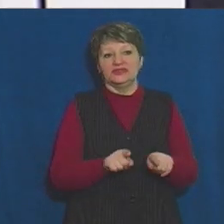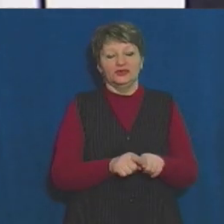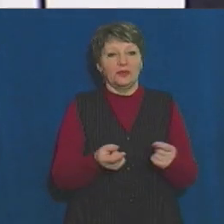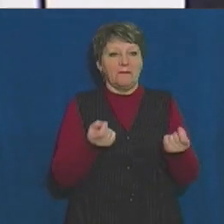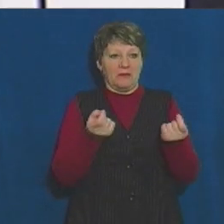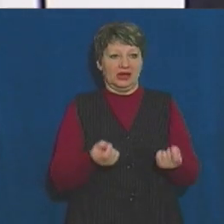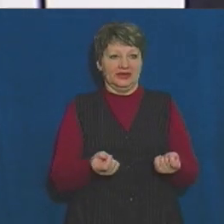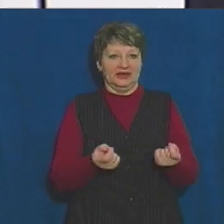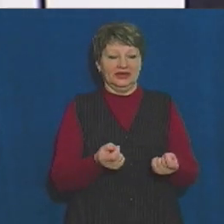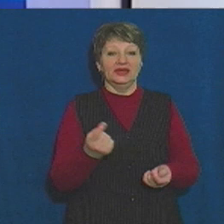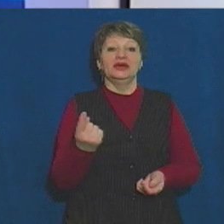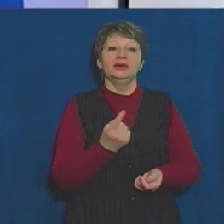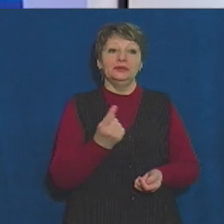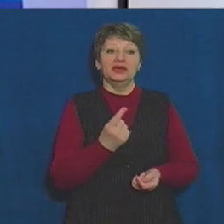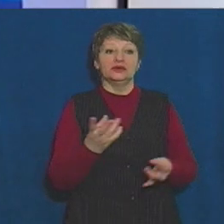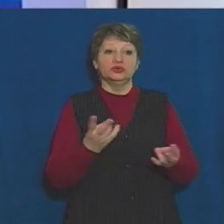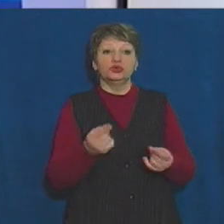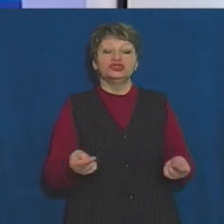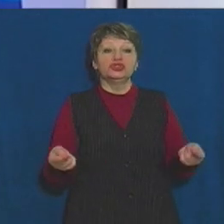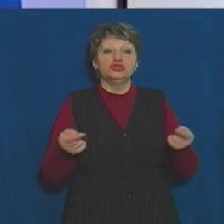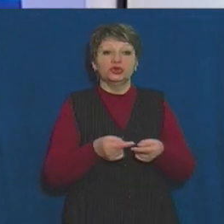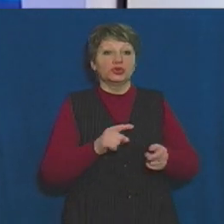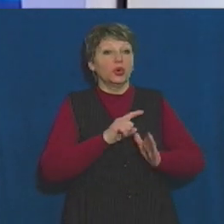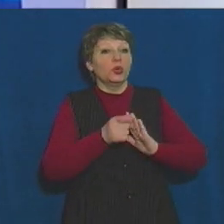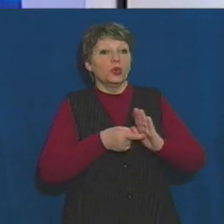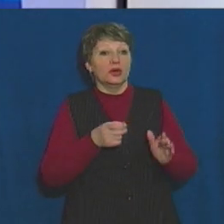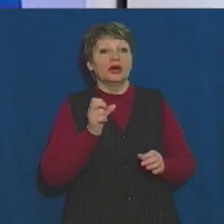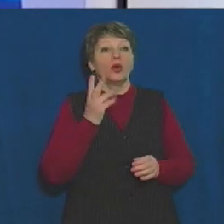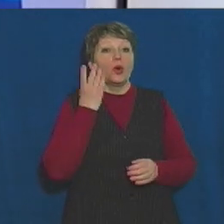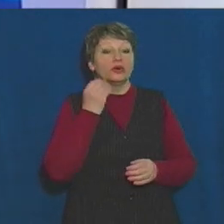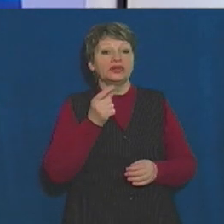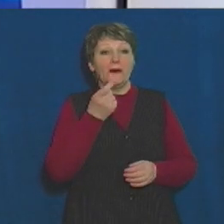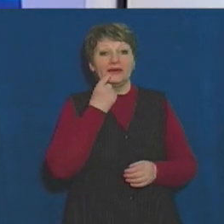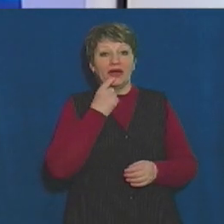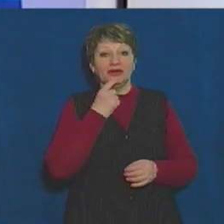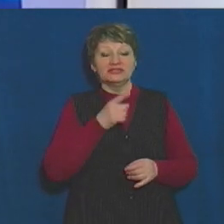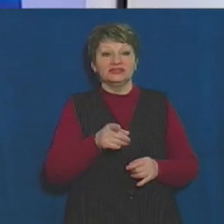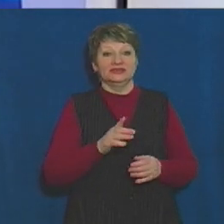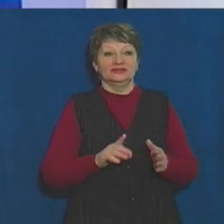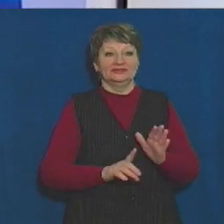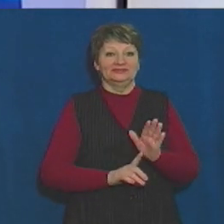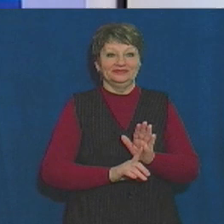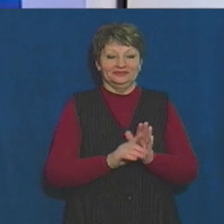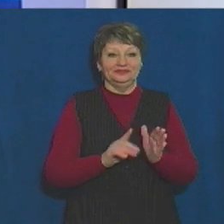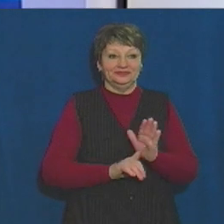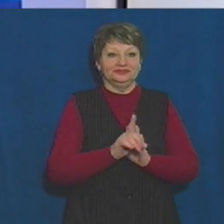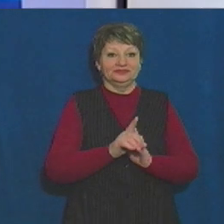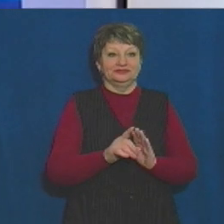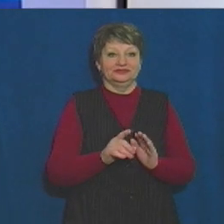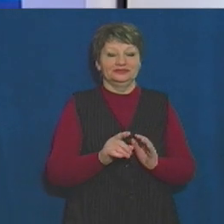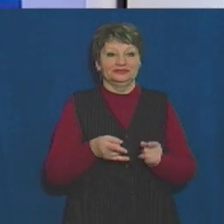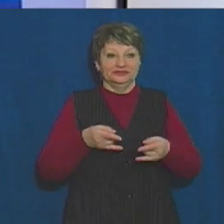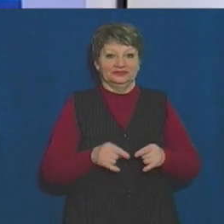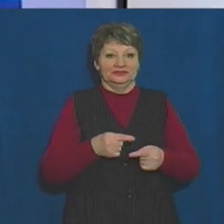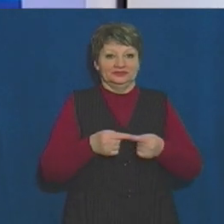перше, потрібно дуже чітко вгадати, коли він вилітає, ну, це... Ця проблема реалізована, в принципі, можна зробити, спіймати. Але проблема